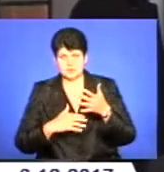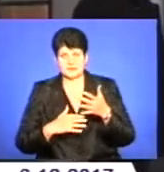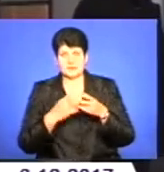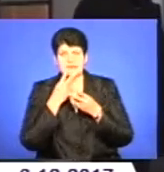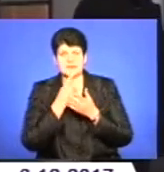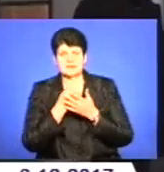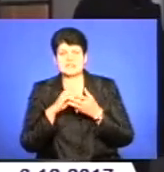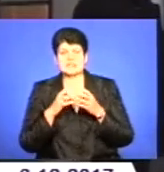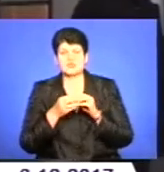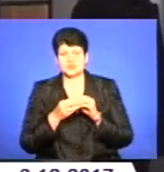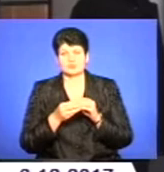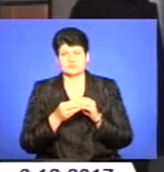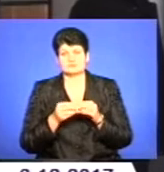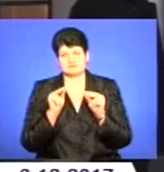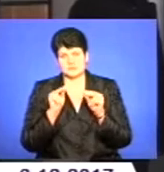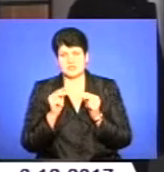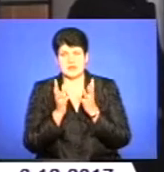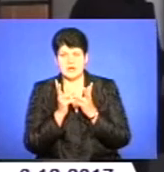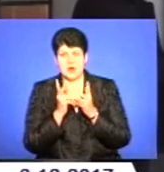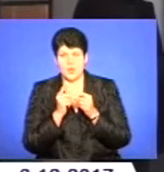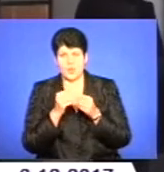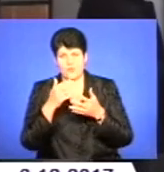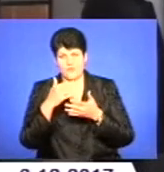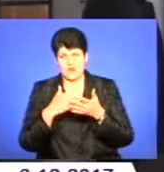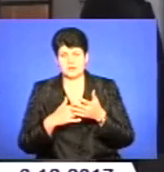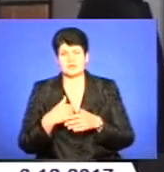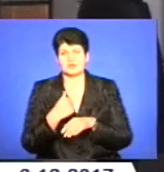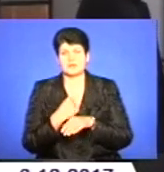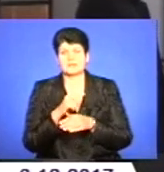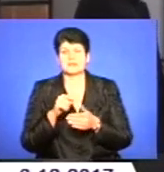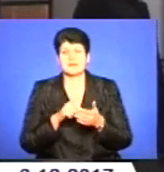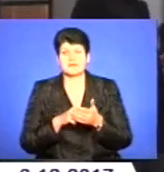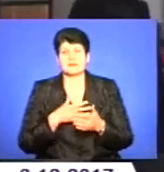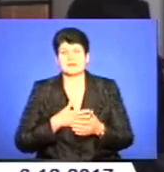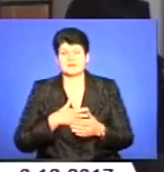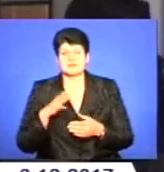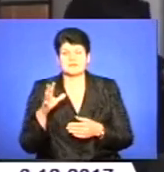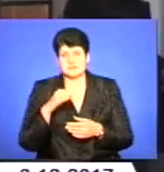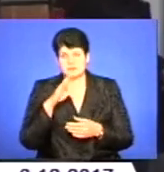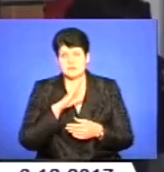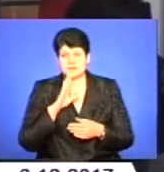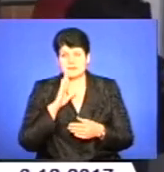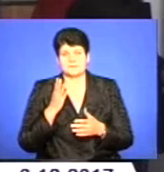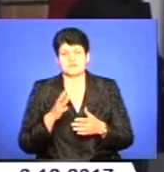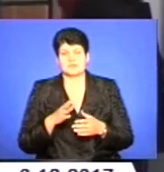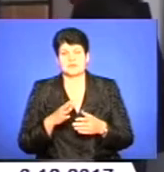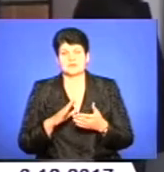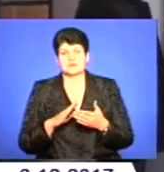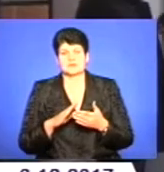дивити суми, об'єктивно рахувати. Але основне питання, яке хвилювало всіх батьків, зняти